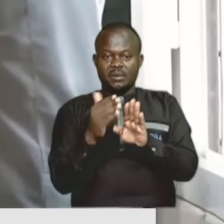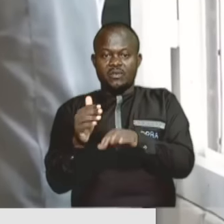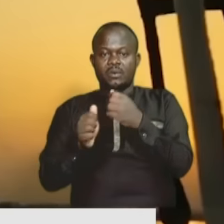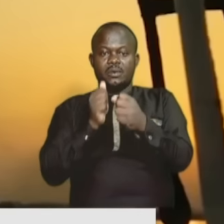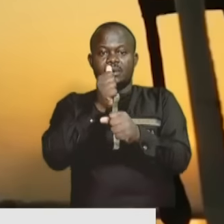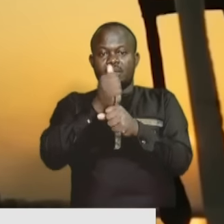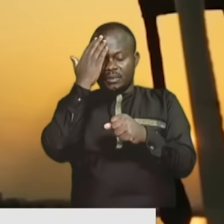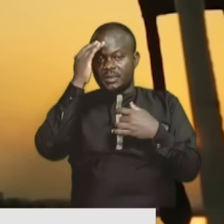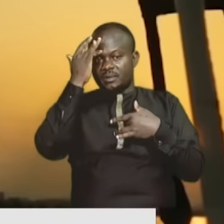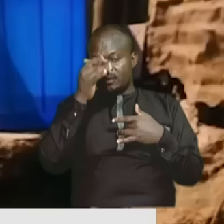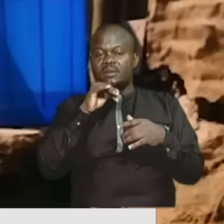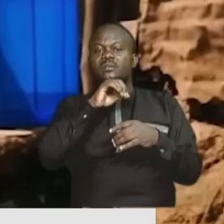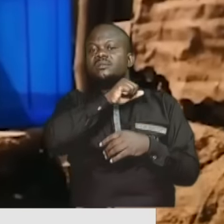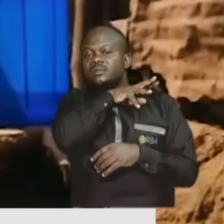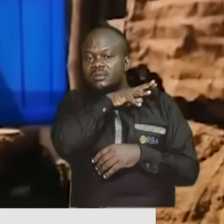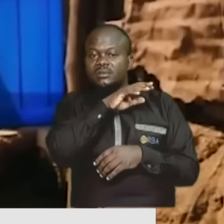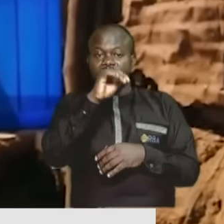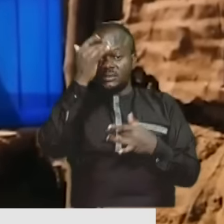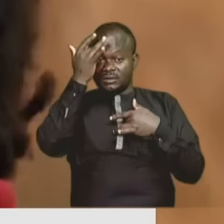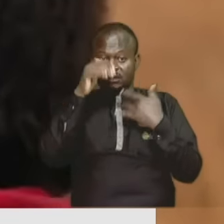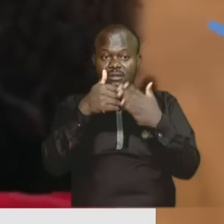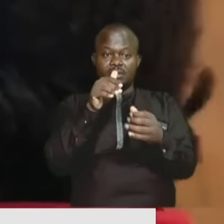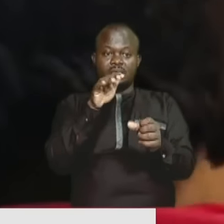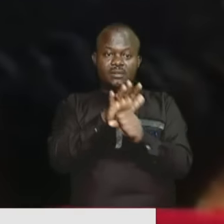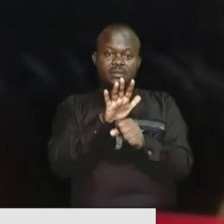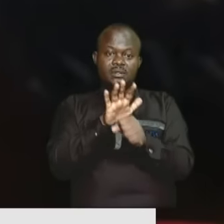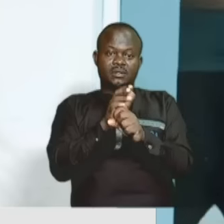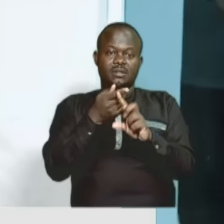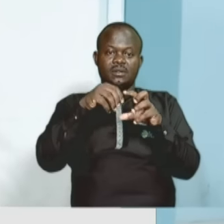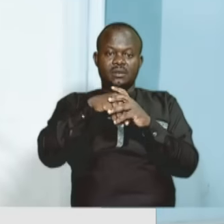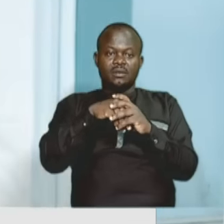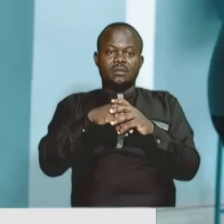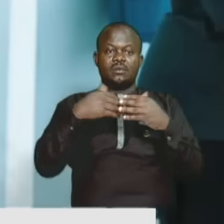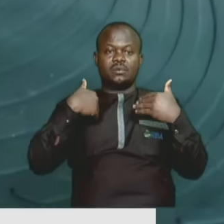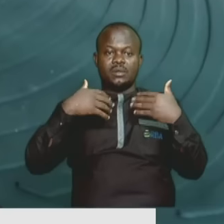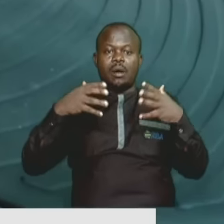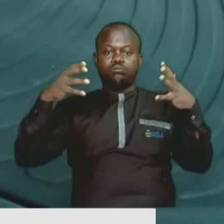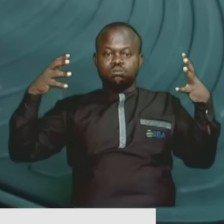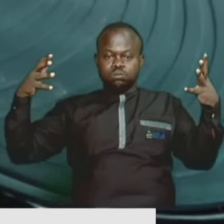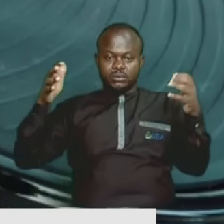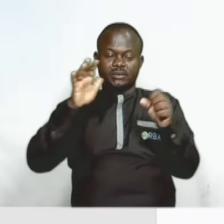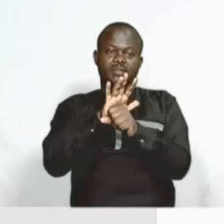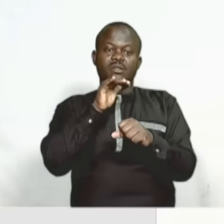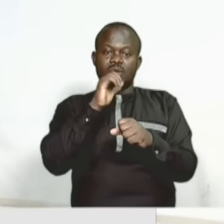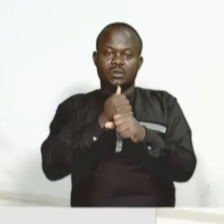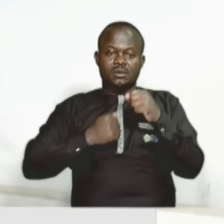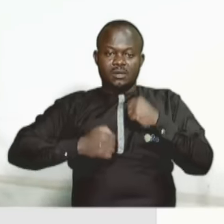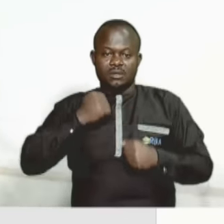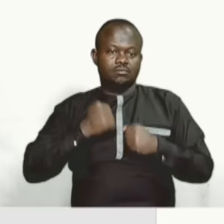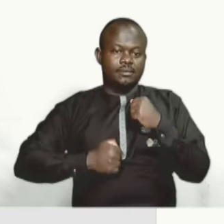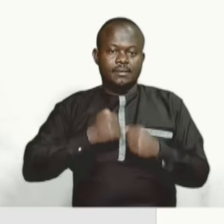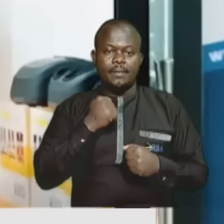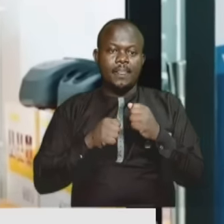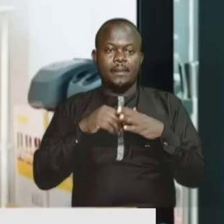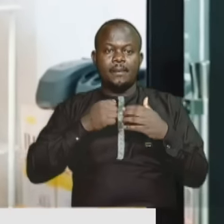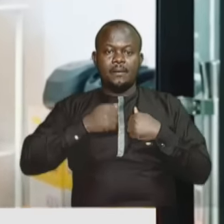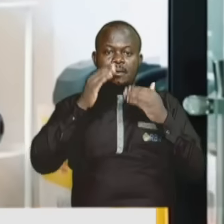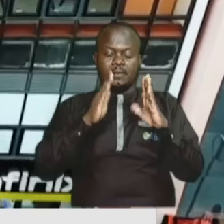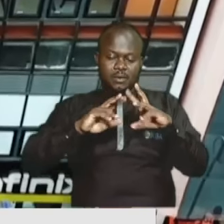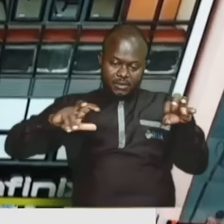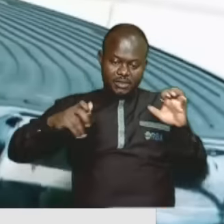bazize indwara zitandura. Izi ndwara ahanini zikaba zikomoka cyane cyane kugira umubyibuho ukabije no kudakora siporo. Mu Rwanda ho